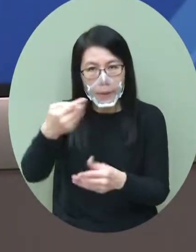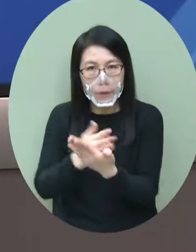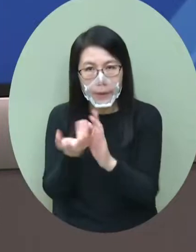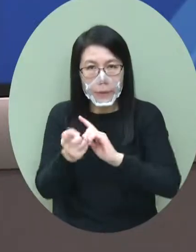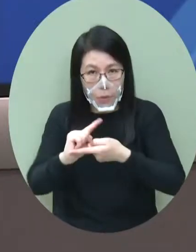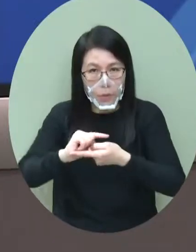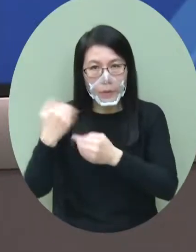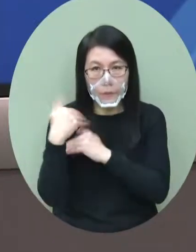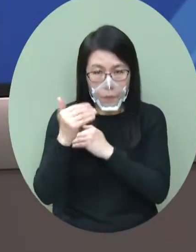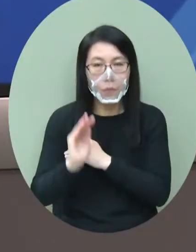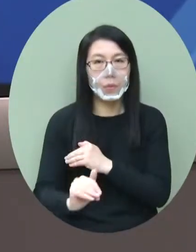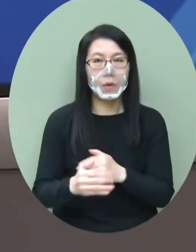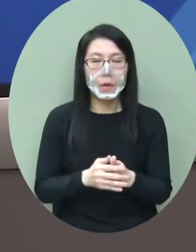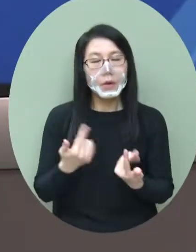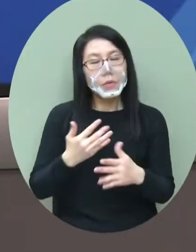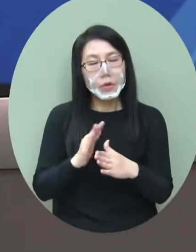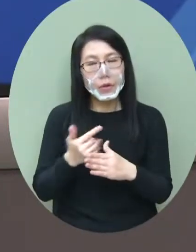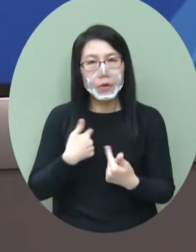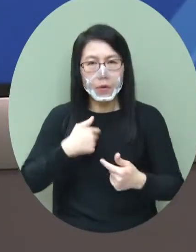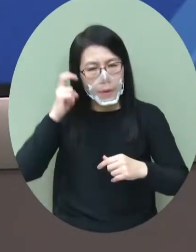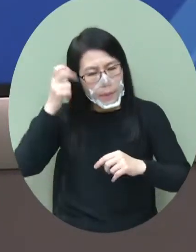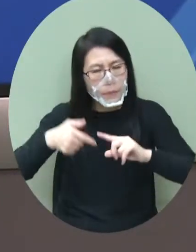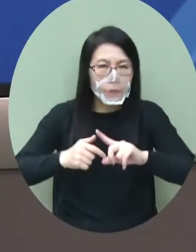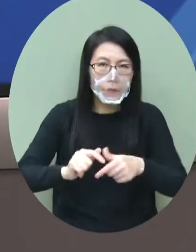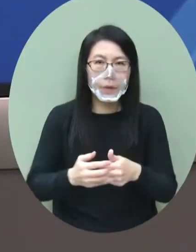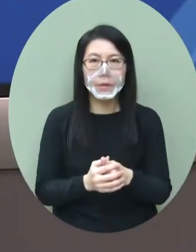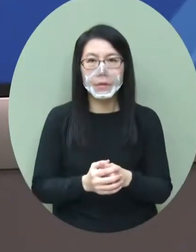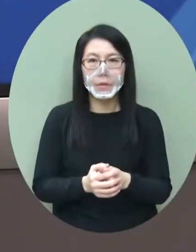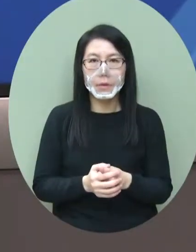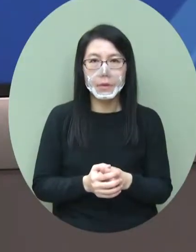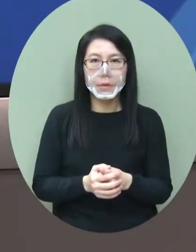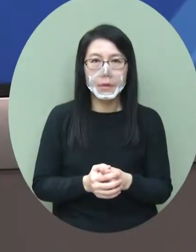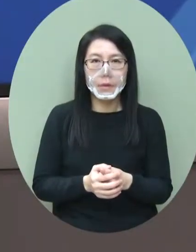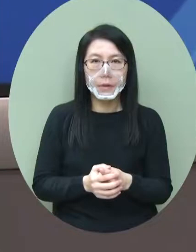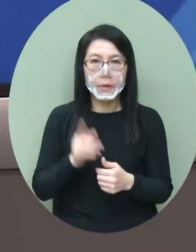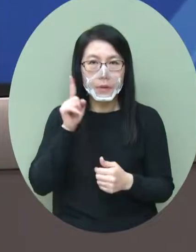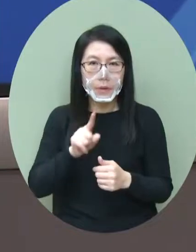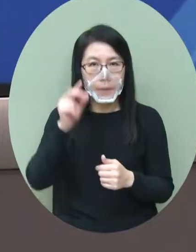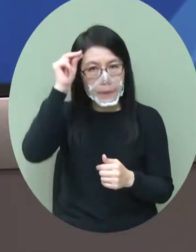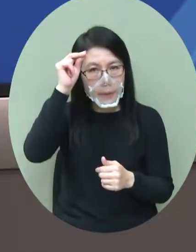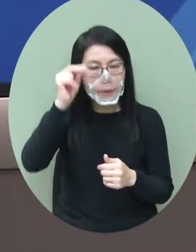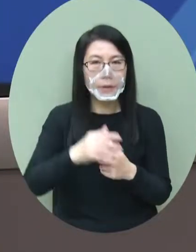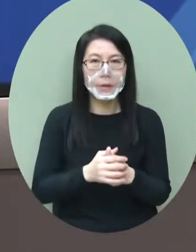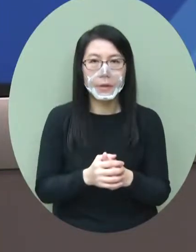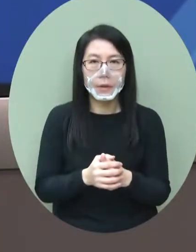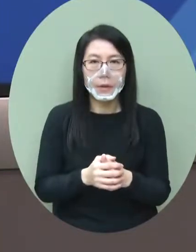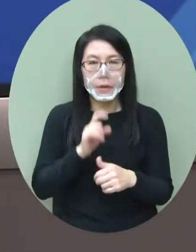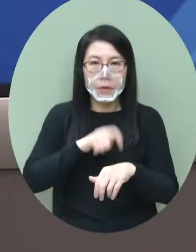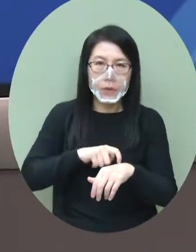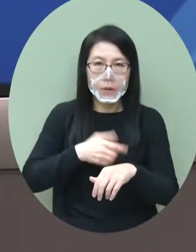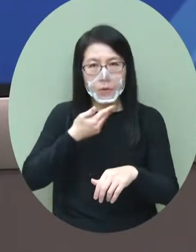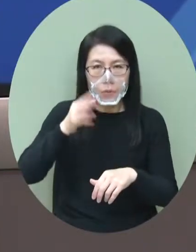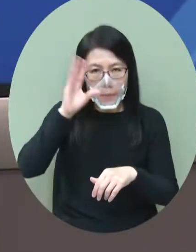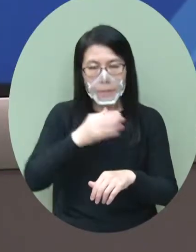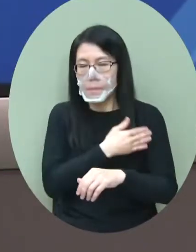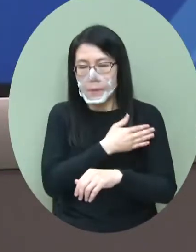方面，如果我们在短时期找不到供应，看看我们会看看有没有其他的渠道，